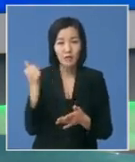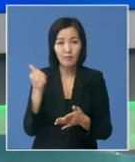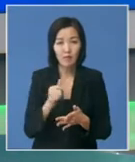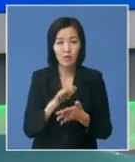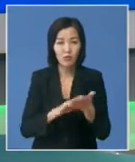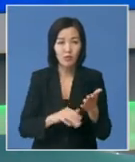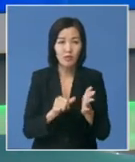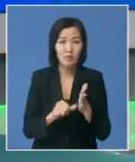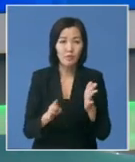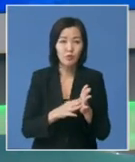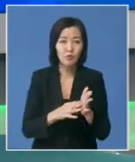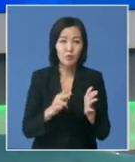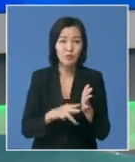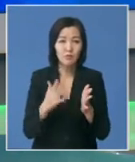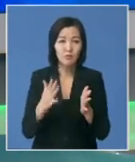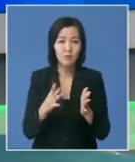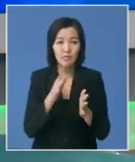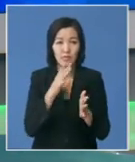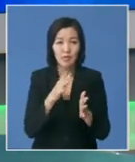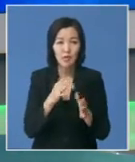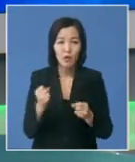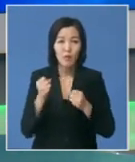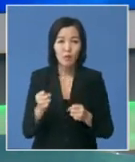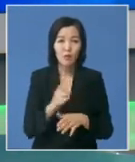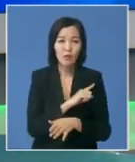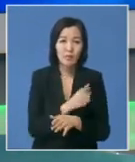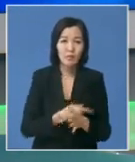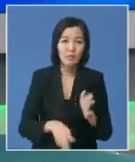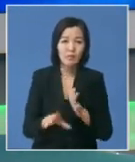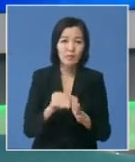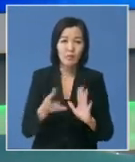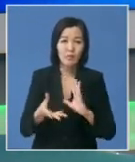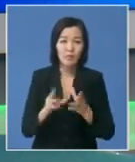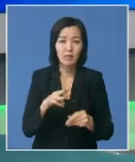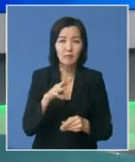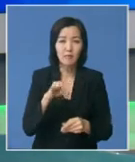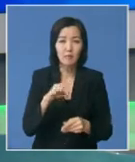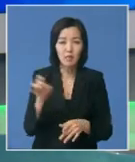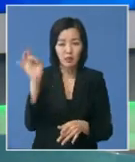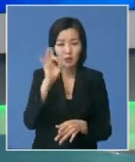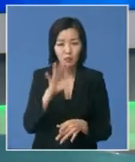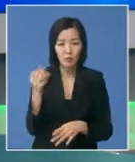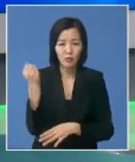келі аралығындағы боксшылар ең мықтын анықтады. Нәтижесінде қараталдық Мирас Ертанов чемпион атанды.